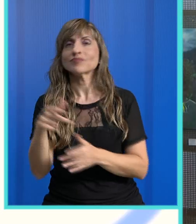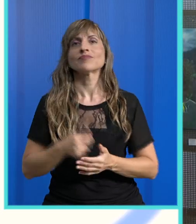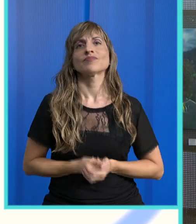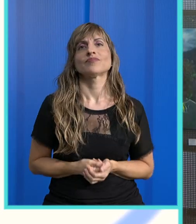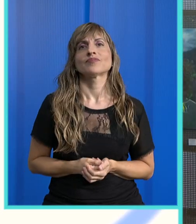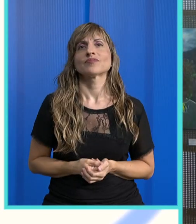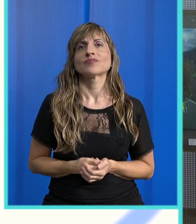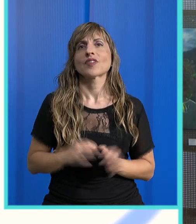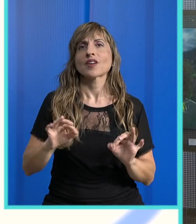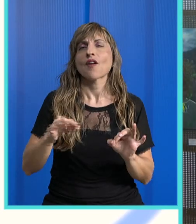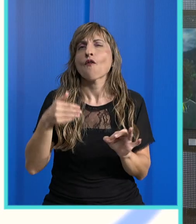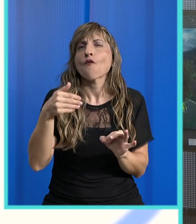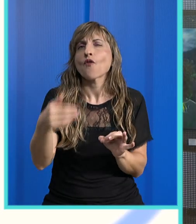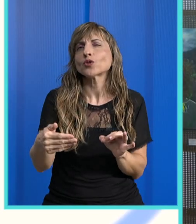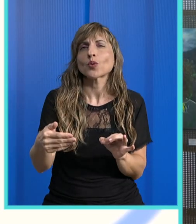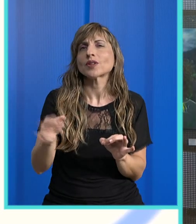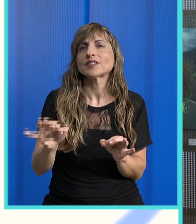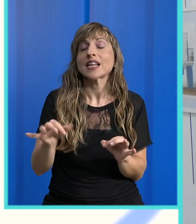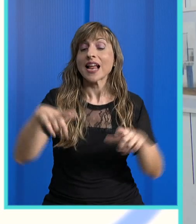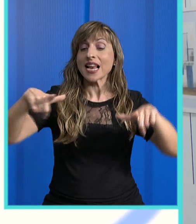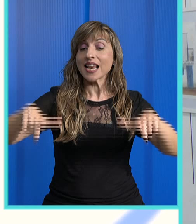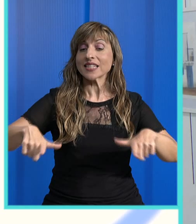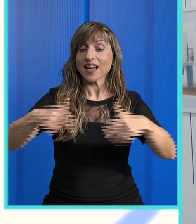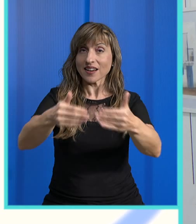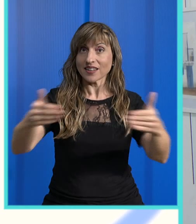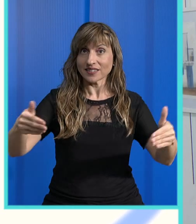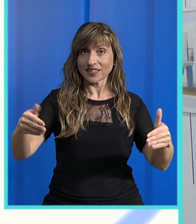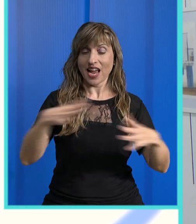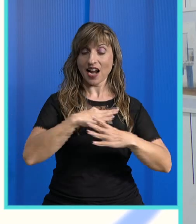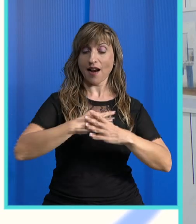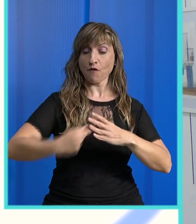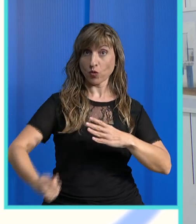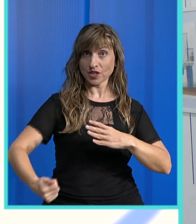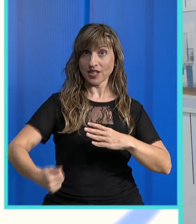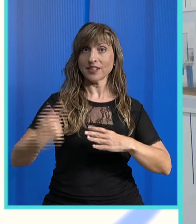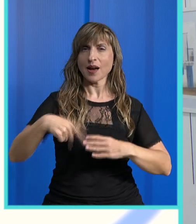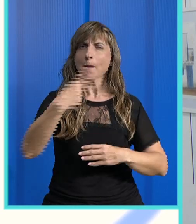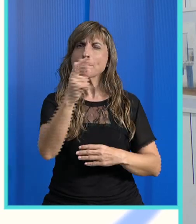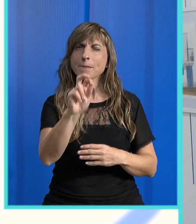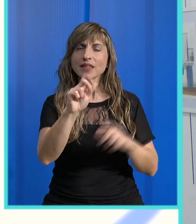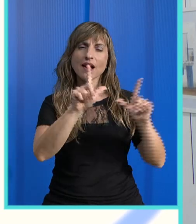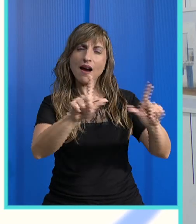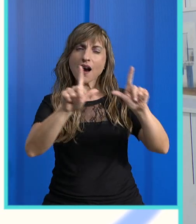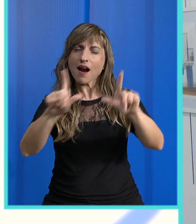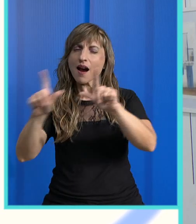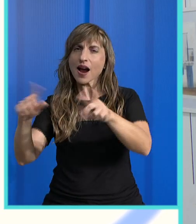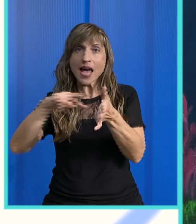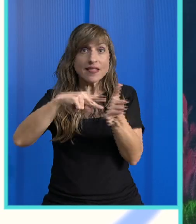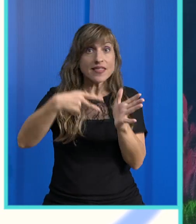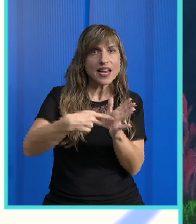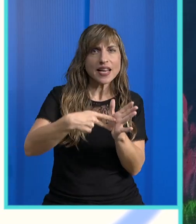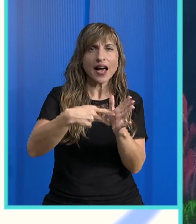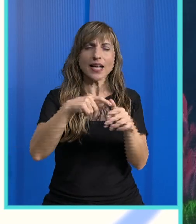El futur. Sota aquesta premisa, la sala d'exposicions del refugi exposa a prop d'una vintena d'apintures de diferents estils i tècniques